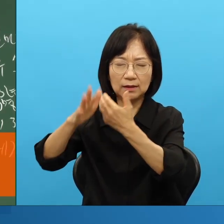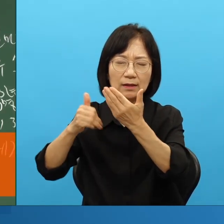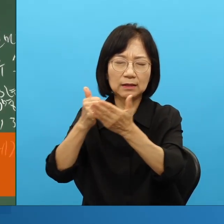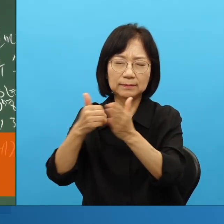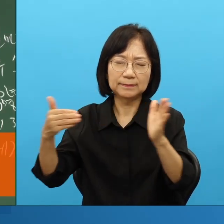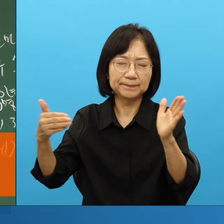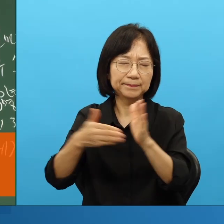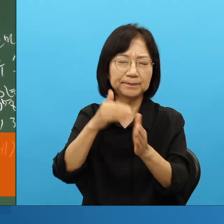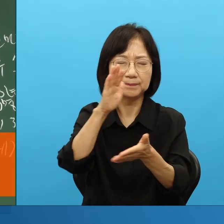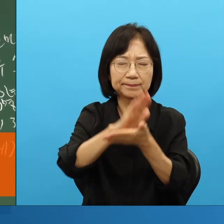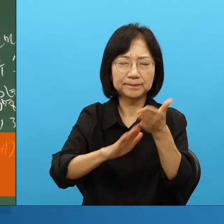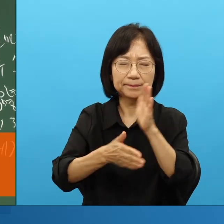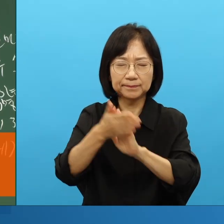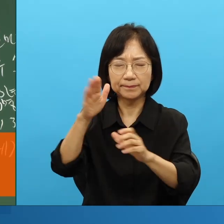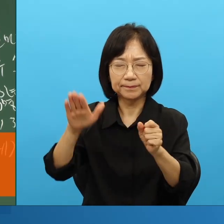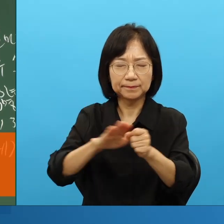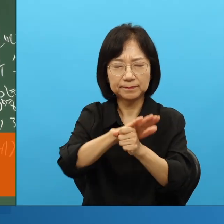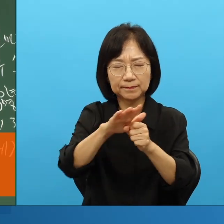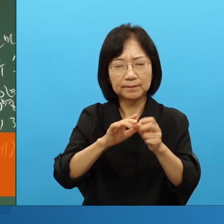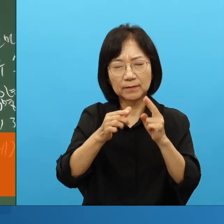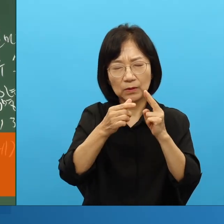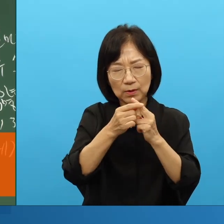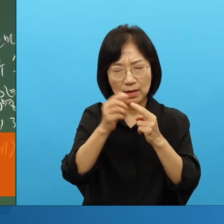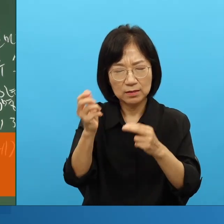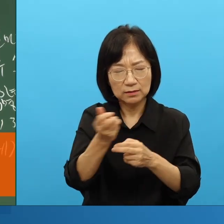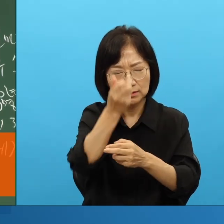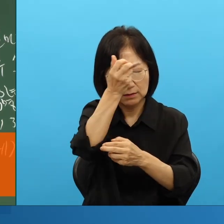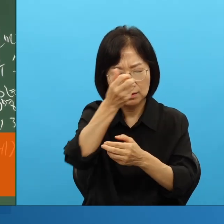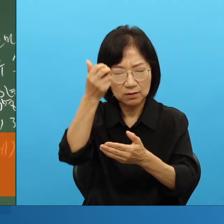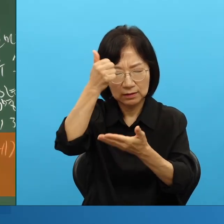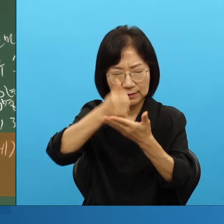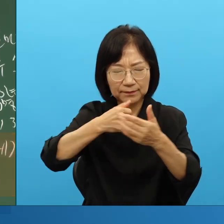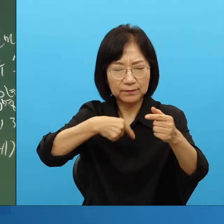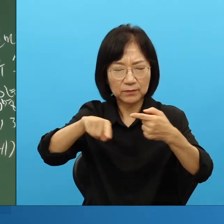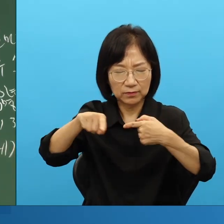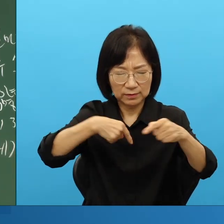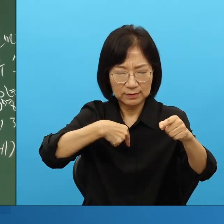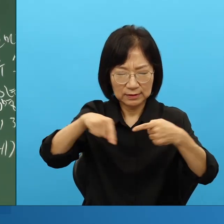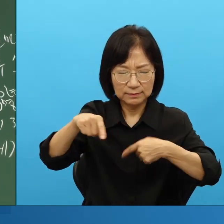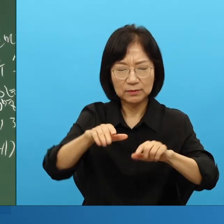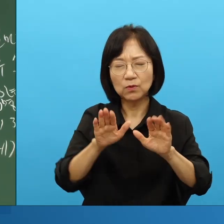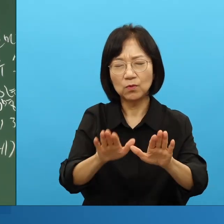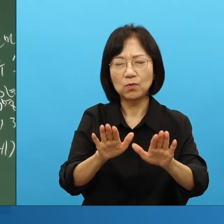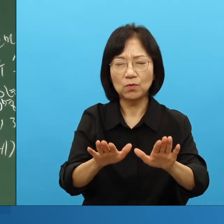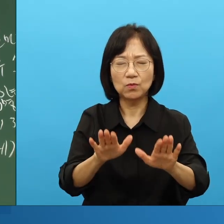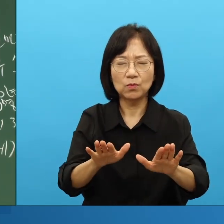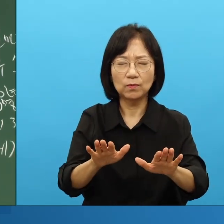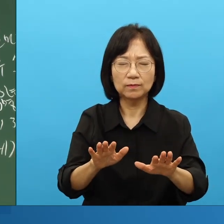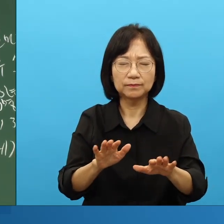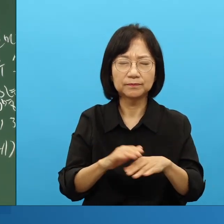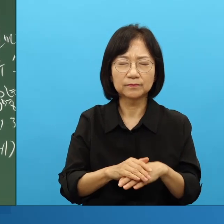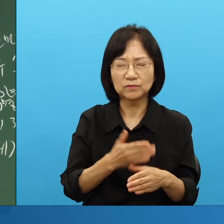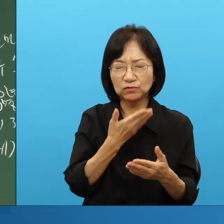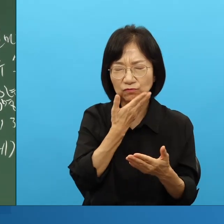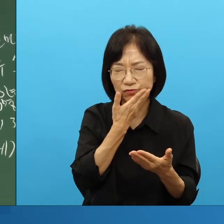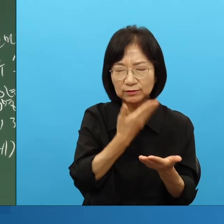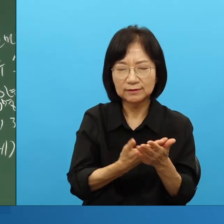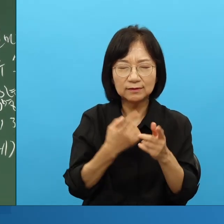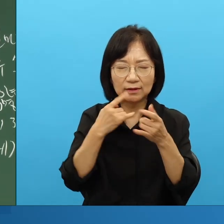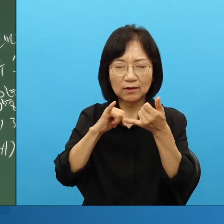사랑하심과 还有神无限的爱. 성령님의 역사하심이 和圣灵的工作. 오늘 귀중한 언약을 잡고